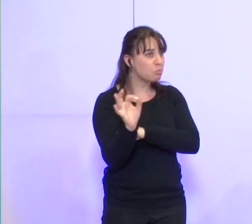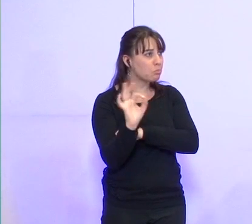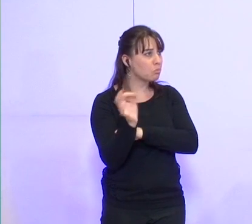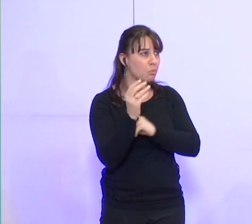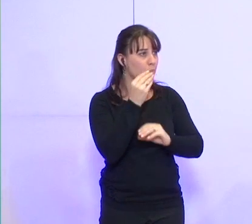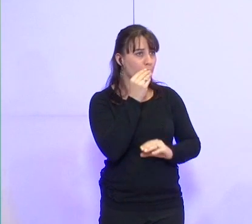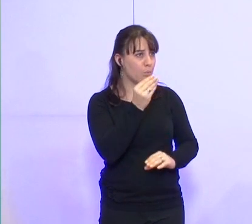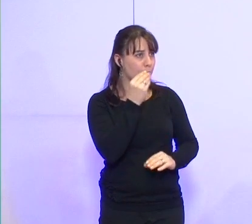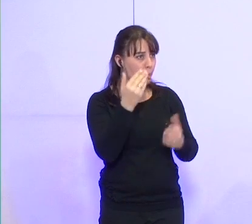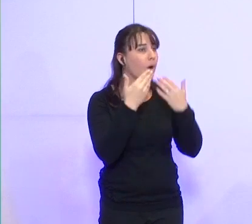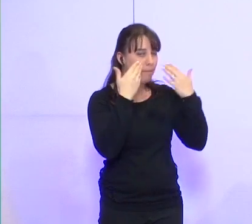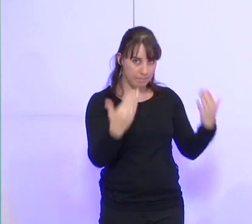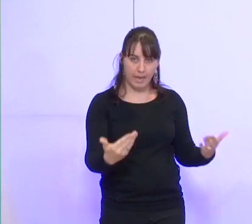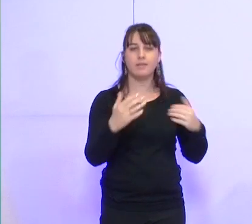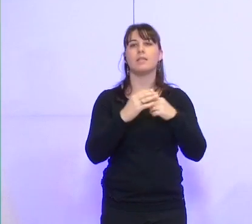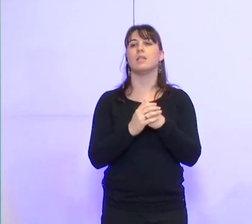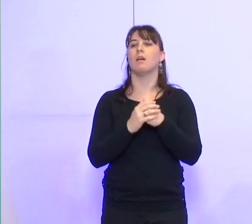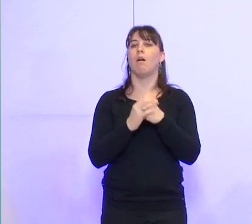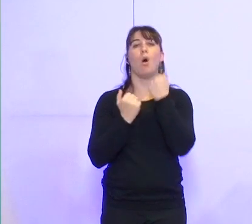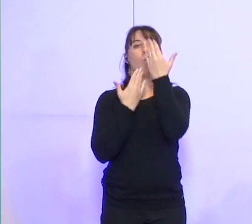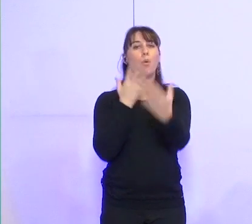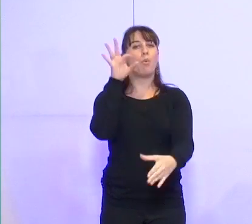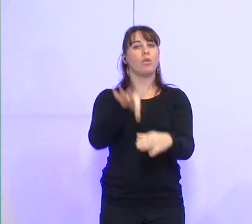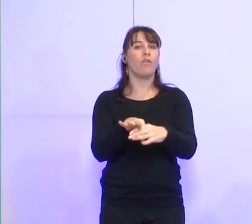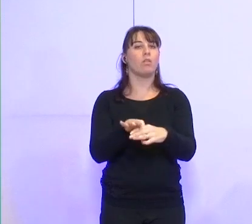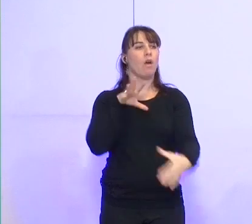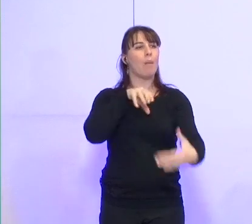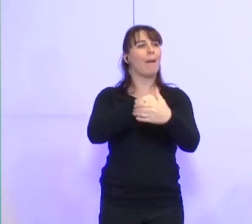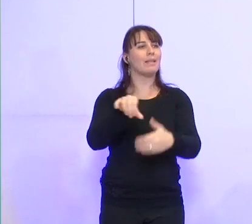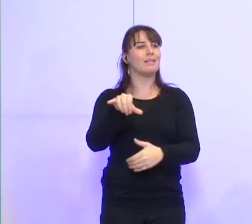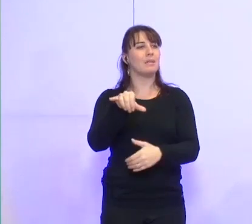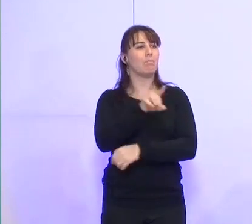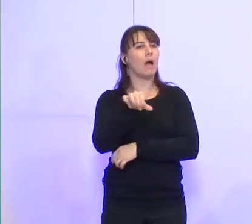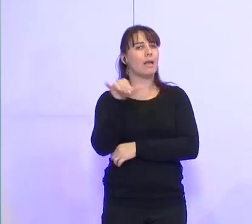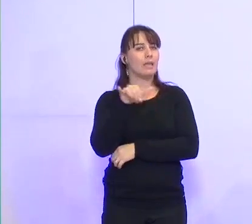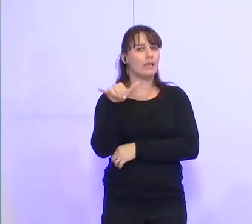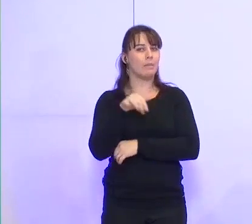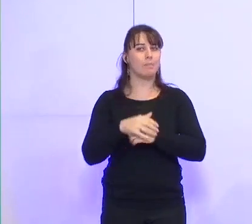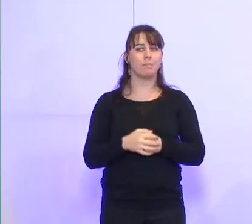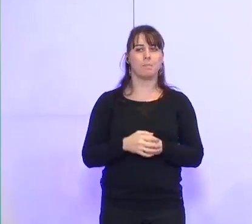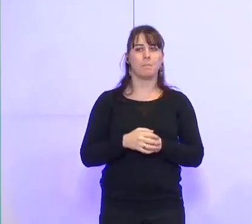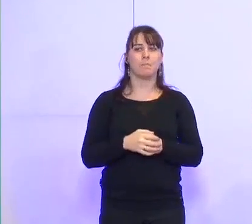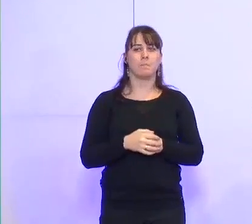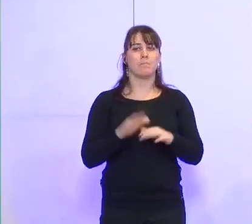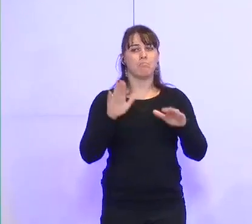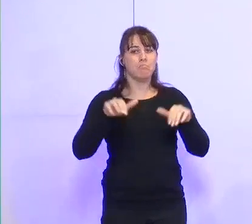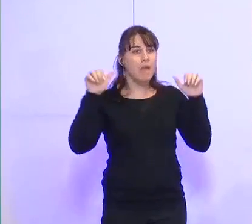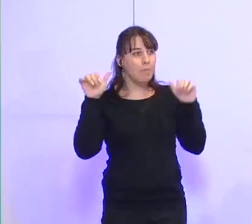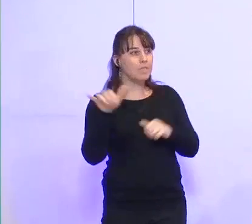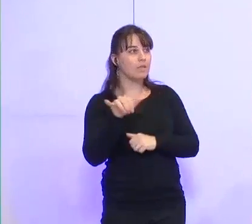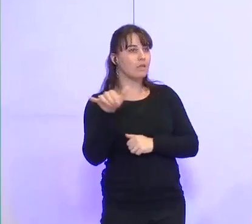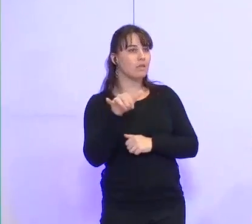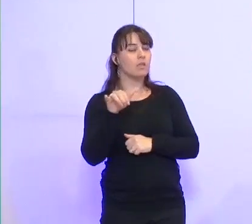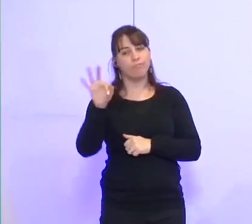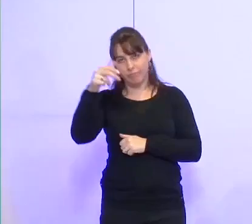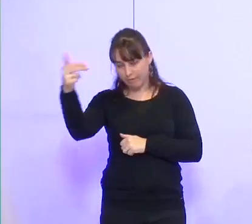Non, je vous remercie. Donc cette délibération est mise aux voix. Qui ne prend pas part au vote? Qui s'abstient?